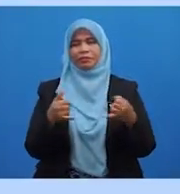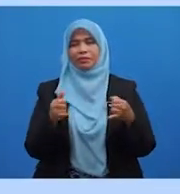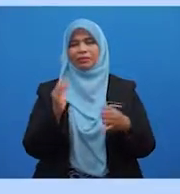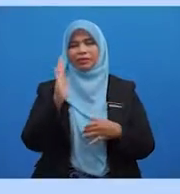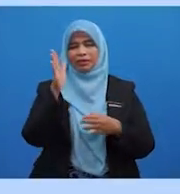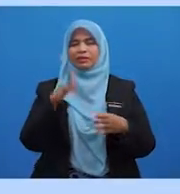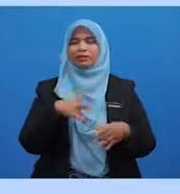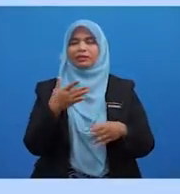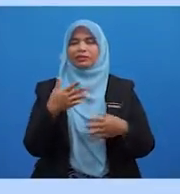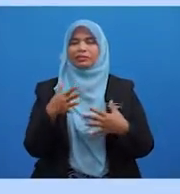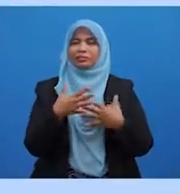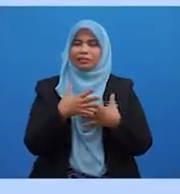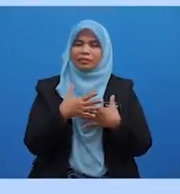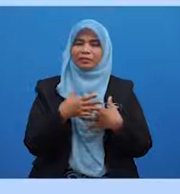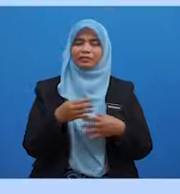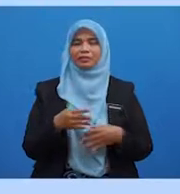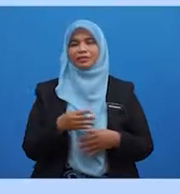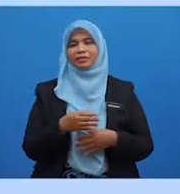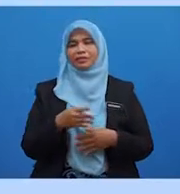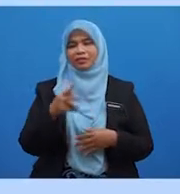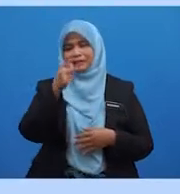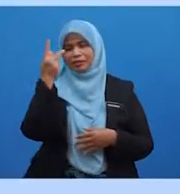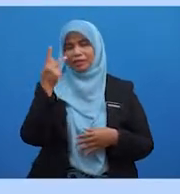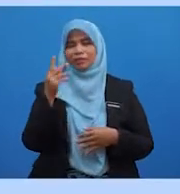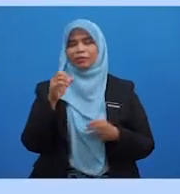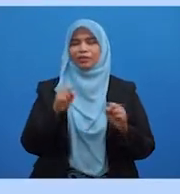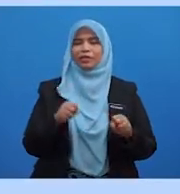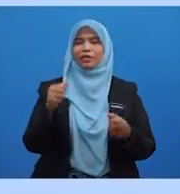mengharapkan pasukannya dapat mengalahkan pasukan lawannya.